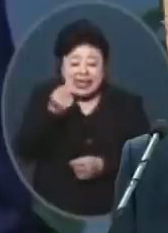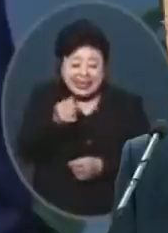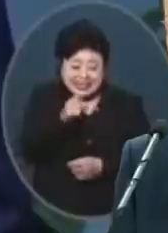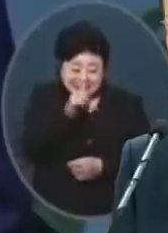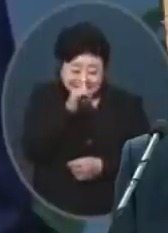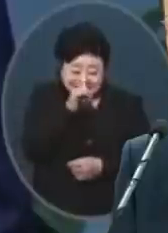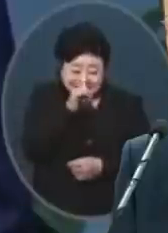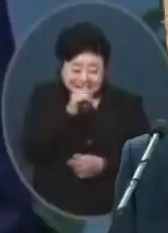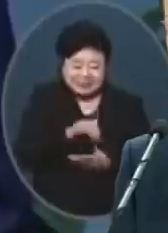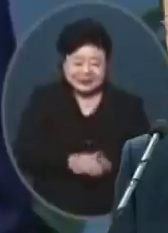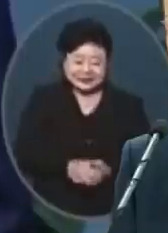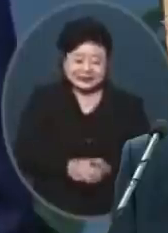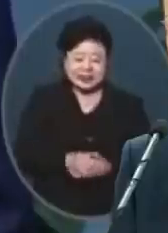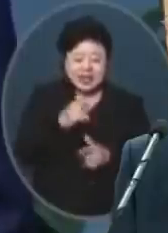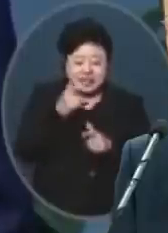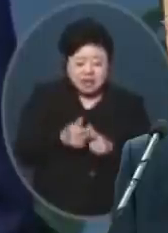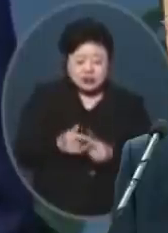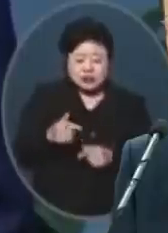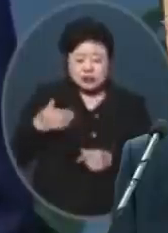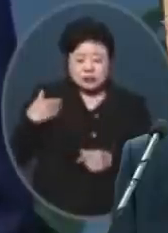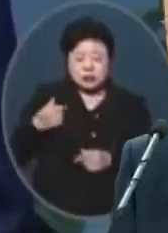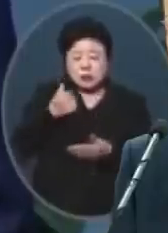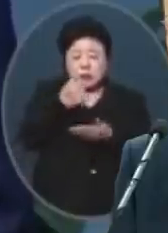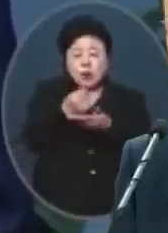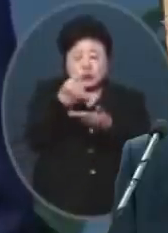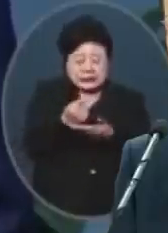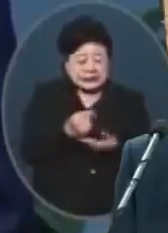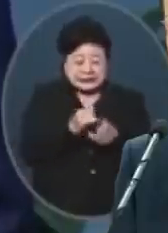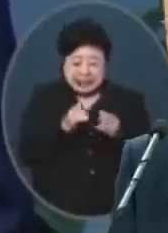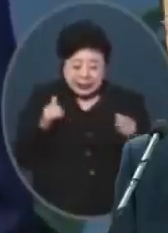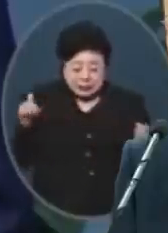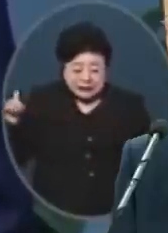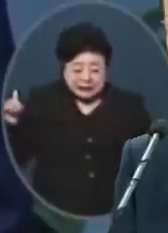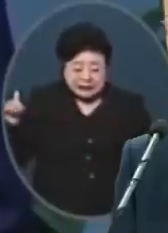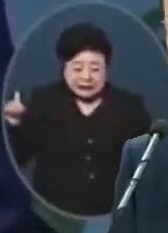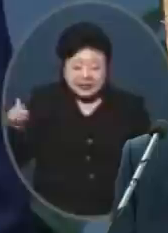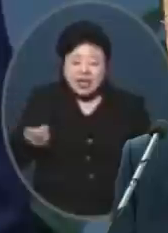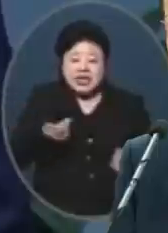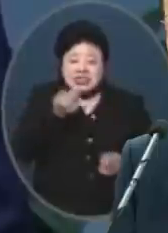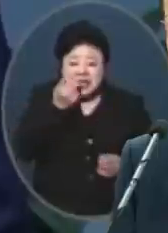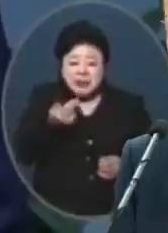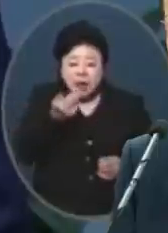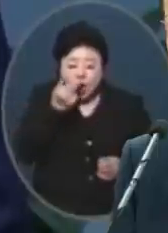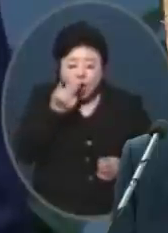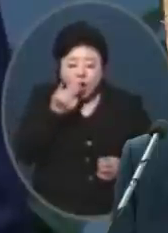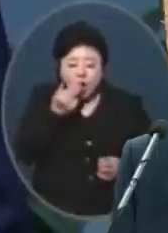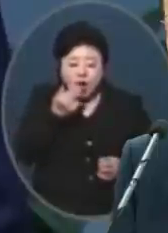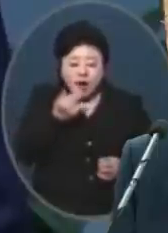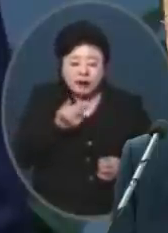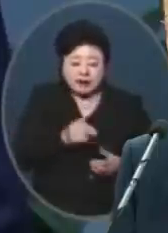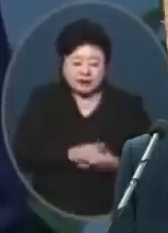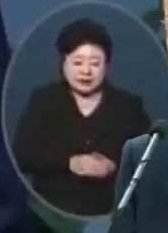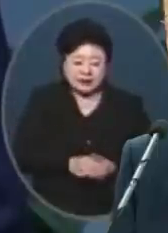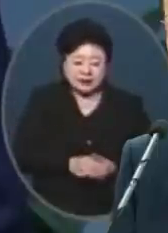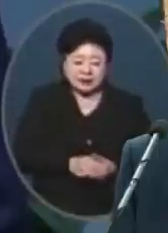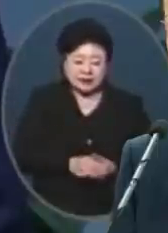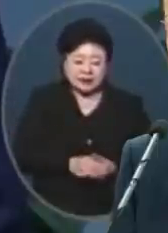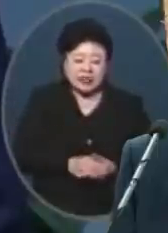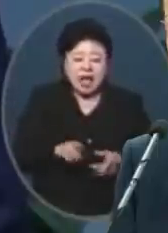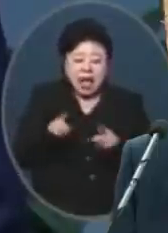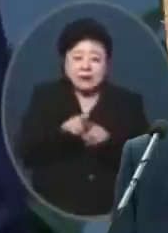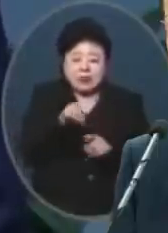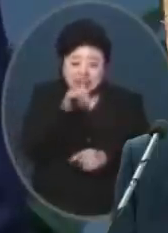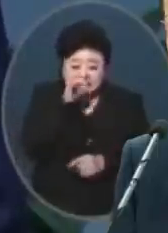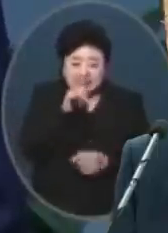때문에 예수님을 모시고 있는 사람은 생명을 모시고 있는